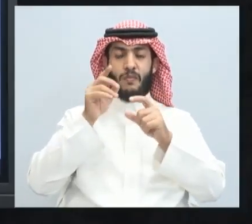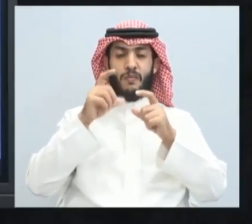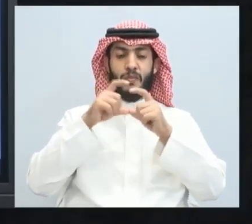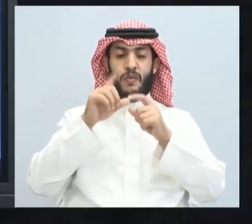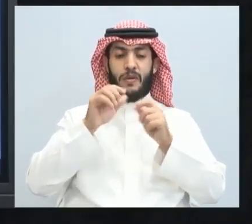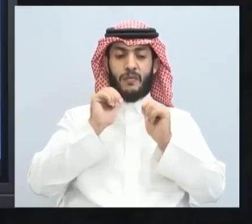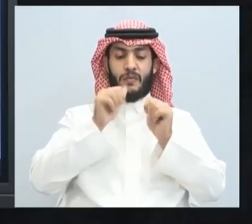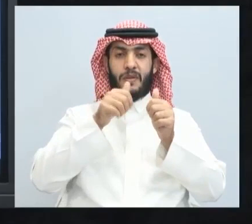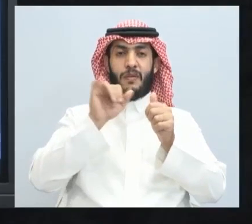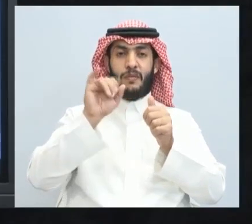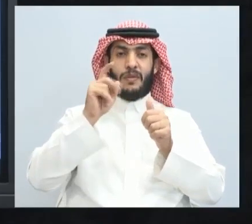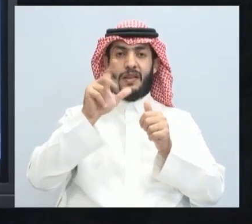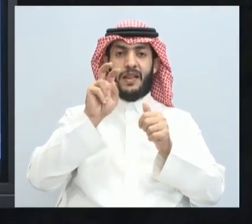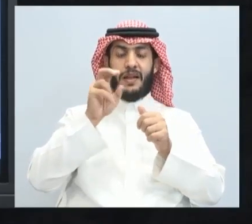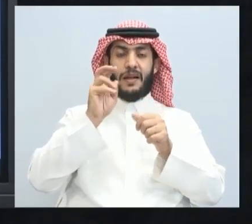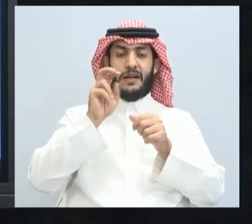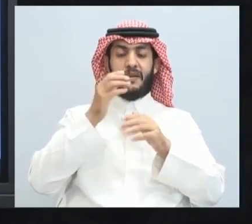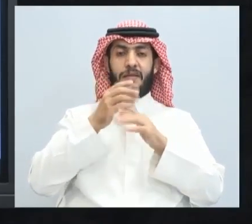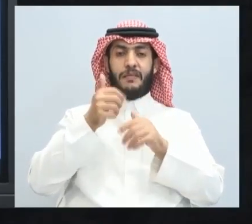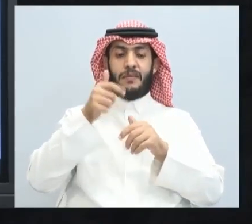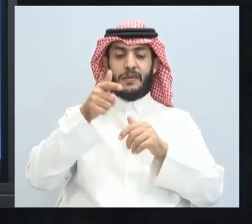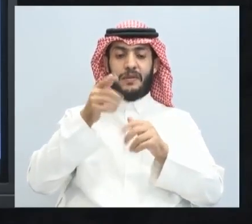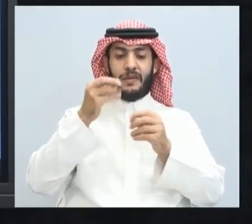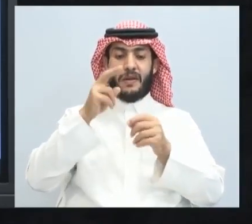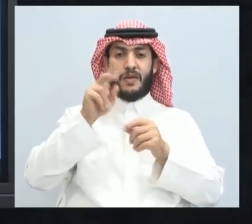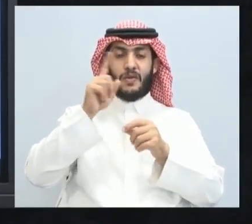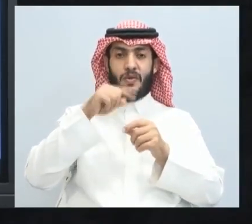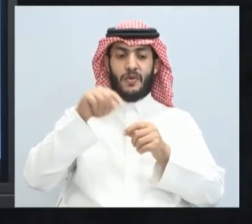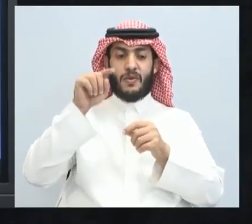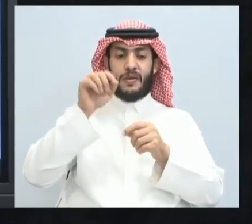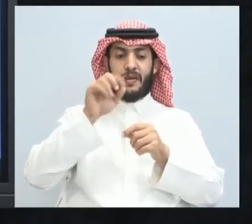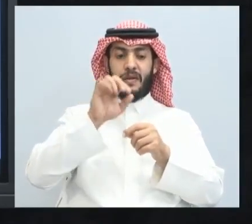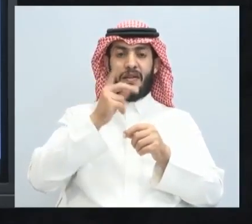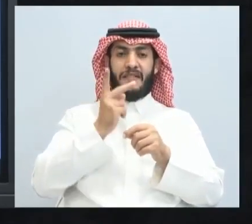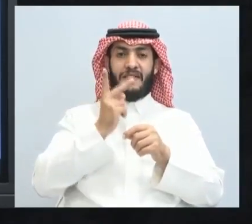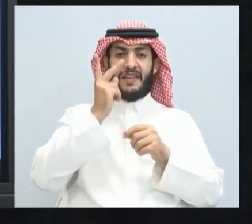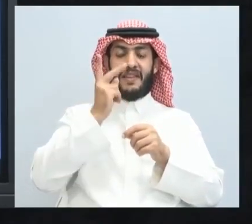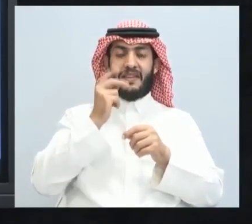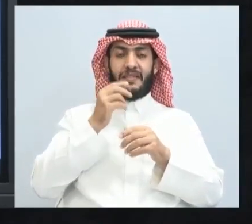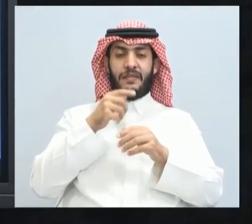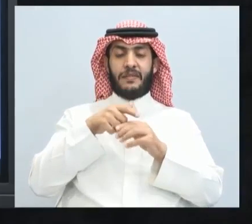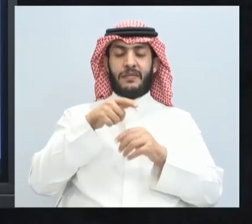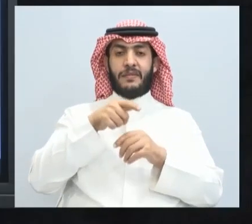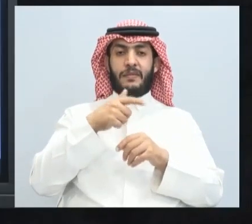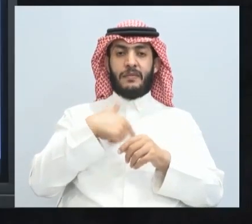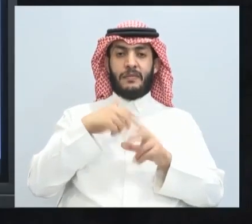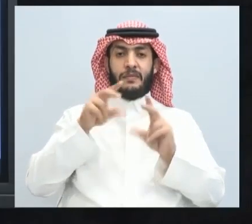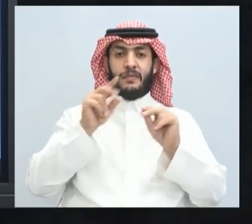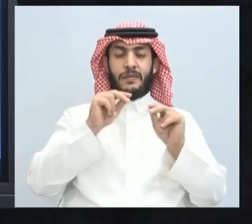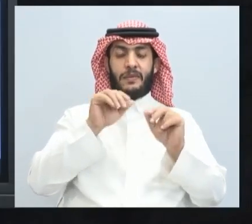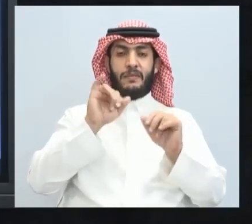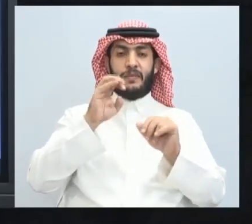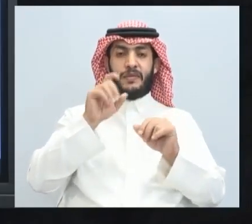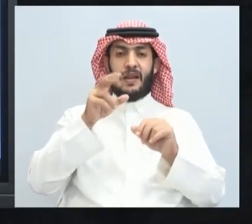المطلقه طبعا الداله التربيعيه نلاحظ انها على شكل حرف يو والقيمه المطلقه على شكل حرف في فبالتالي نلاحظ ان كلهم